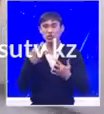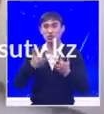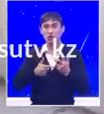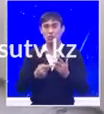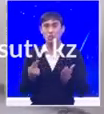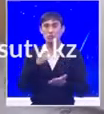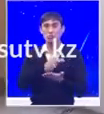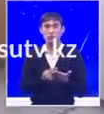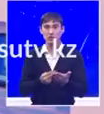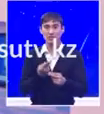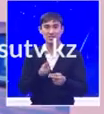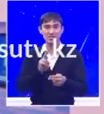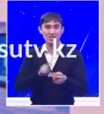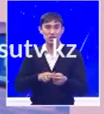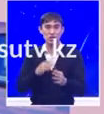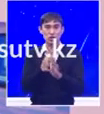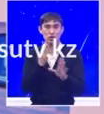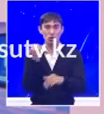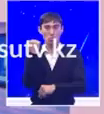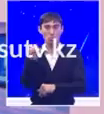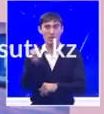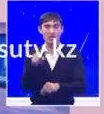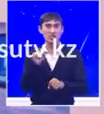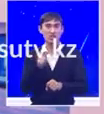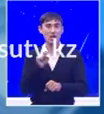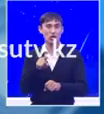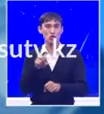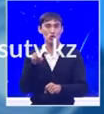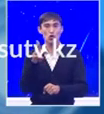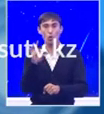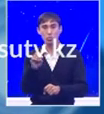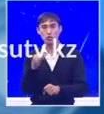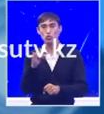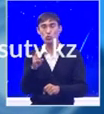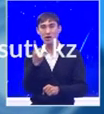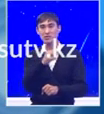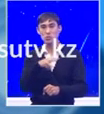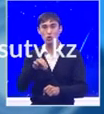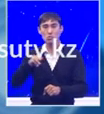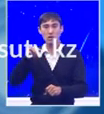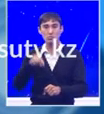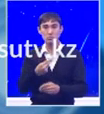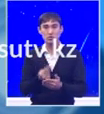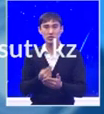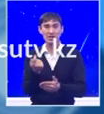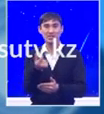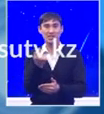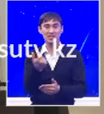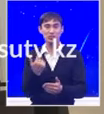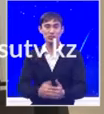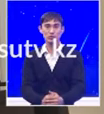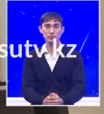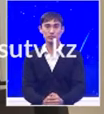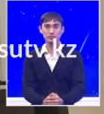а это значит что до очередной победой золотой кнопки youtube за 1 миллион подписчиков осталось совсем немного